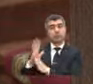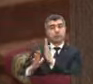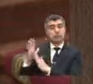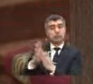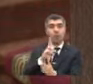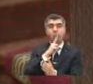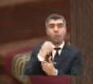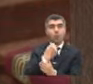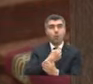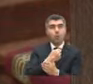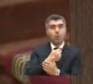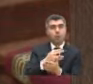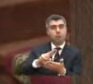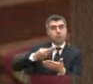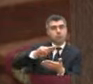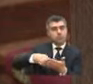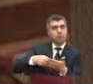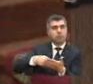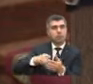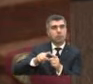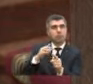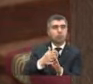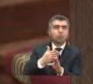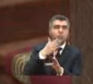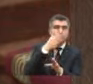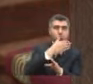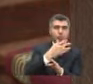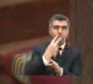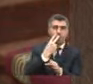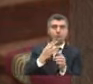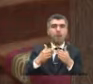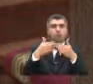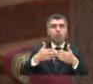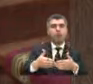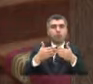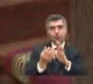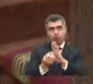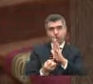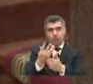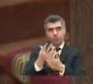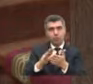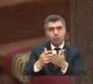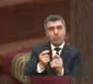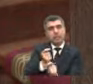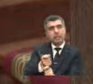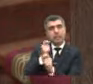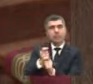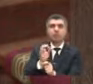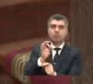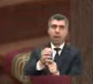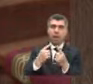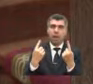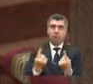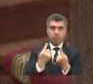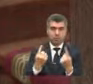انذاك عطاتهم دي كوطا وقالت لهم سيروا جيبوا لي اي اس دبليو وصيدوا السردين وديروا وكونجيليو. بلي جينا حنا قلنا بلاص